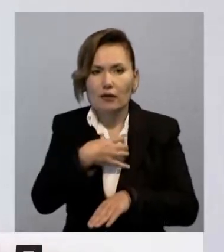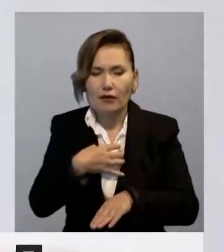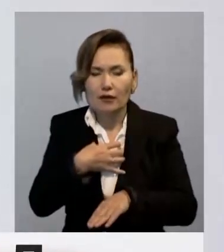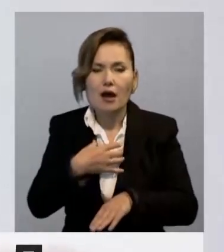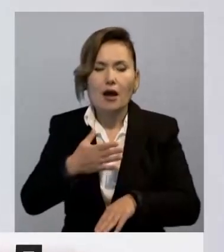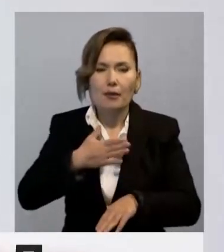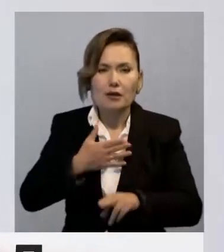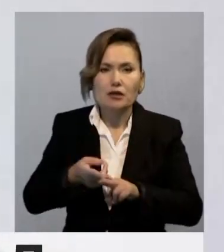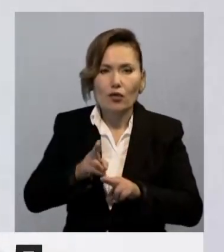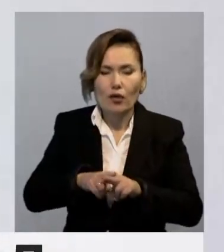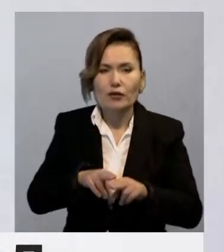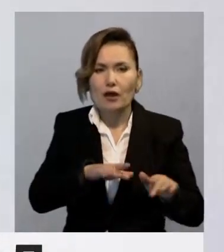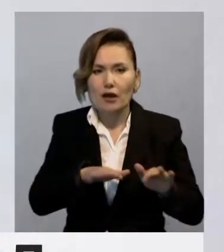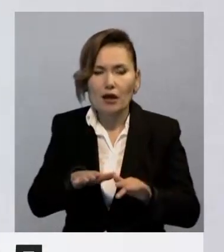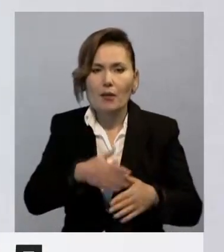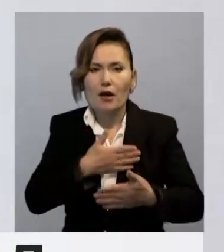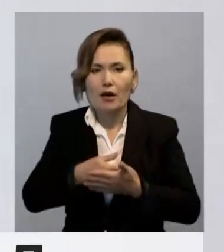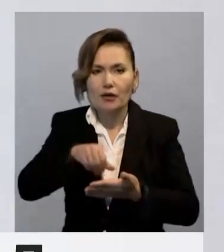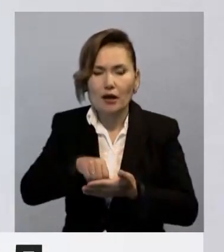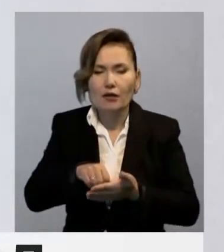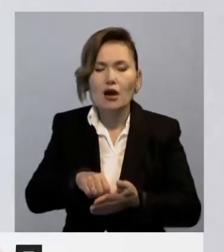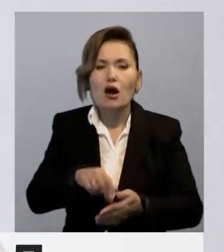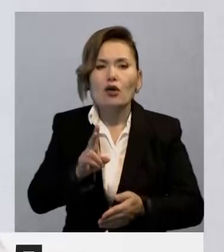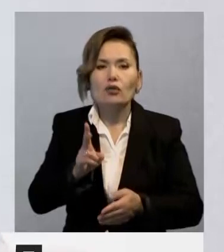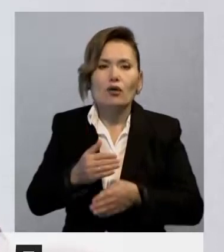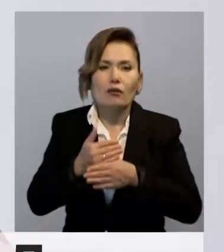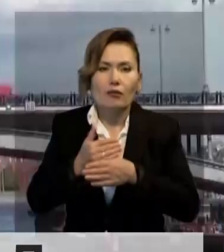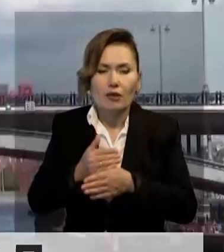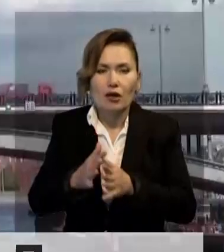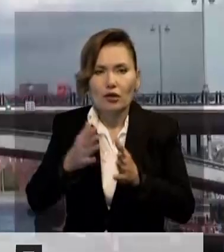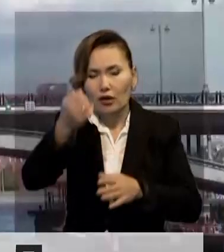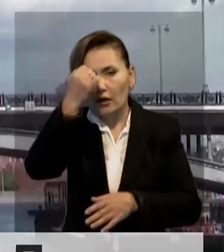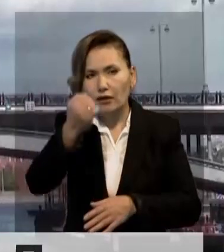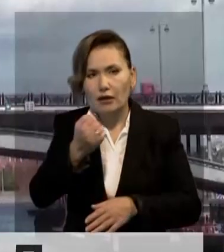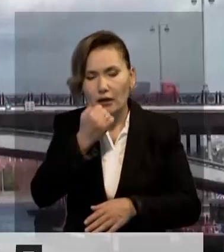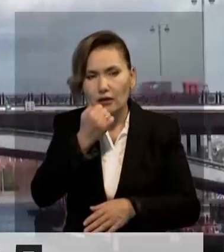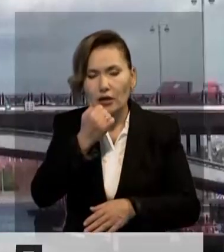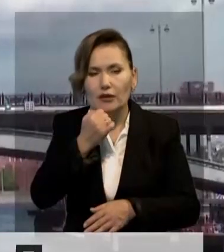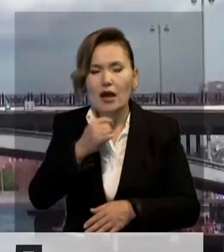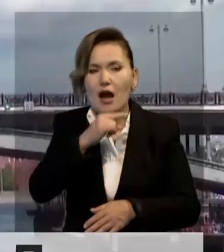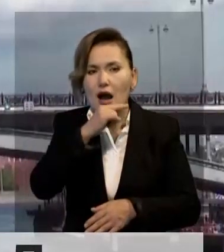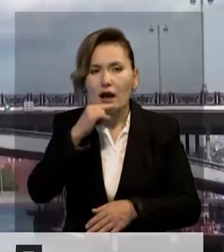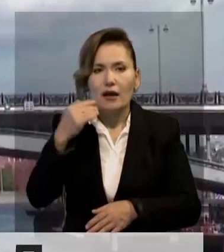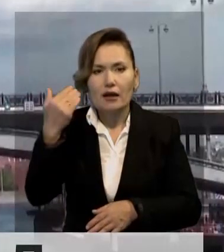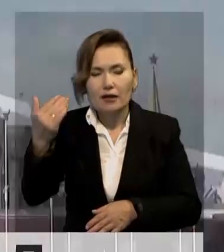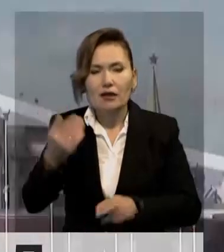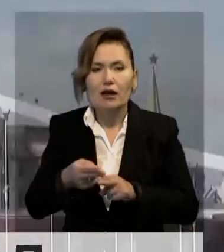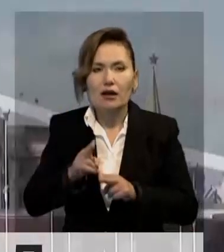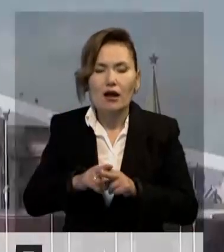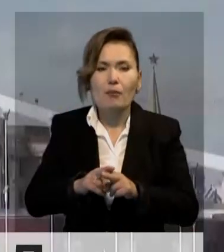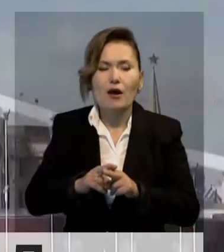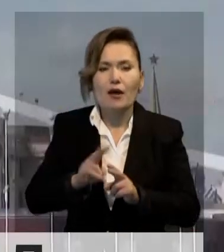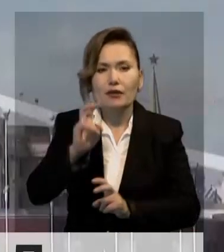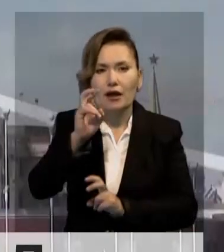мүмкін. Осы іс-шараларға атсалысып жатқан барша адамға алғыс білдіремін. Кремльде қарап отырған жоқ. Ресей Запорожье атом